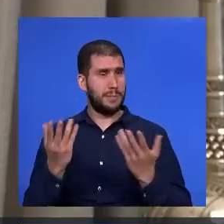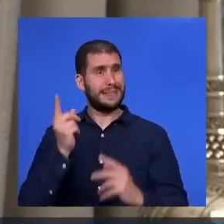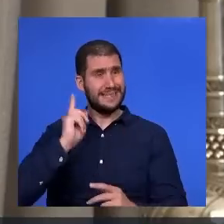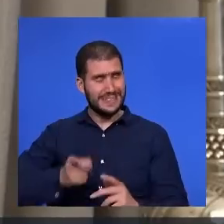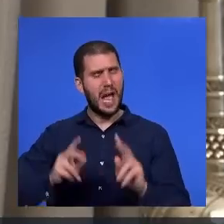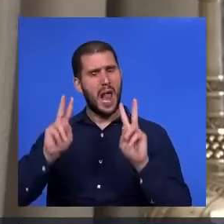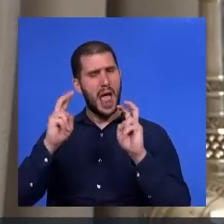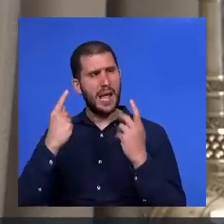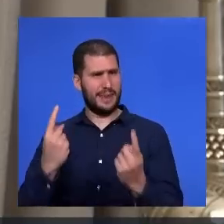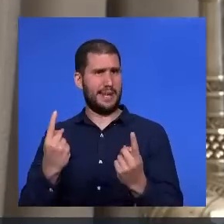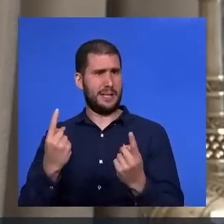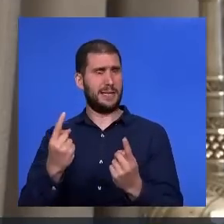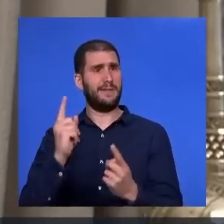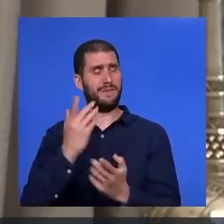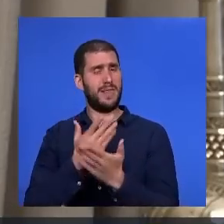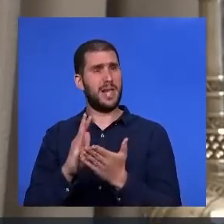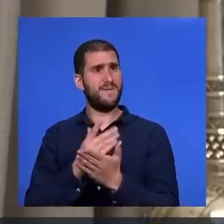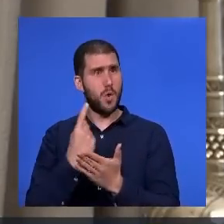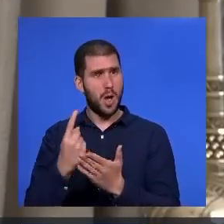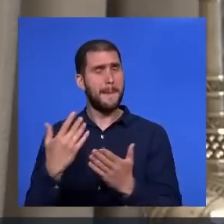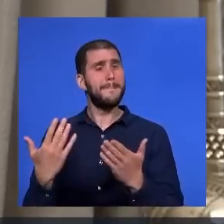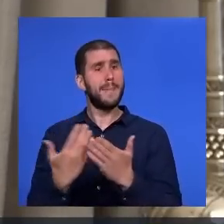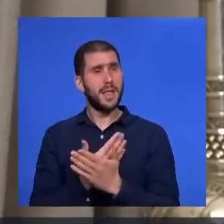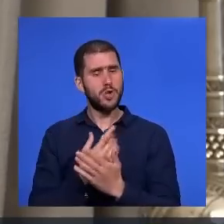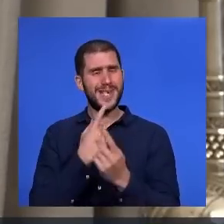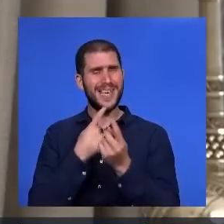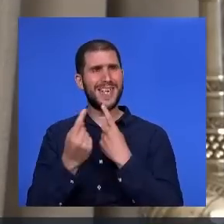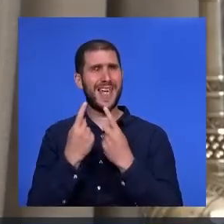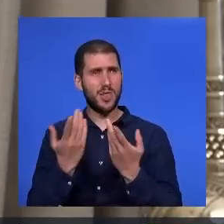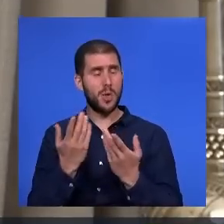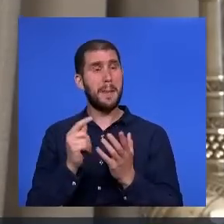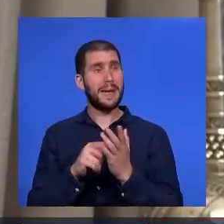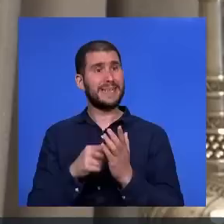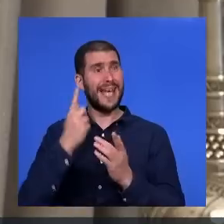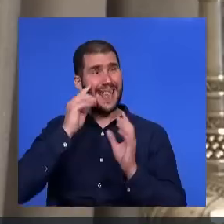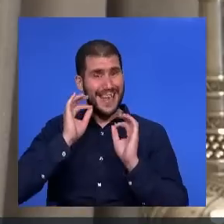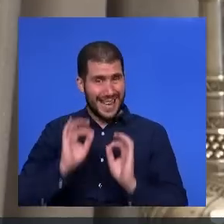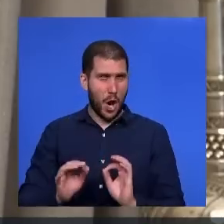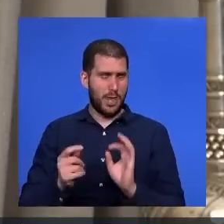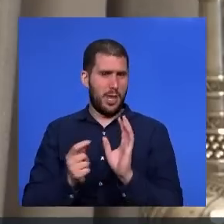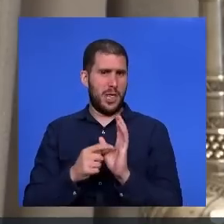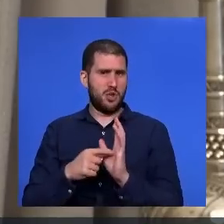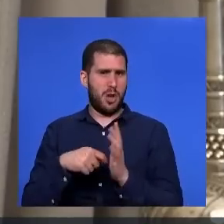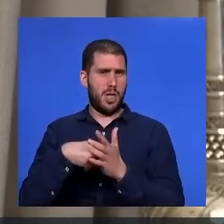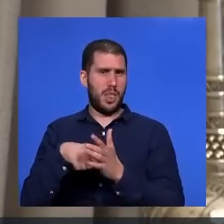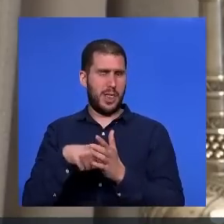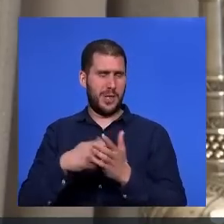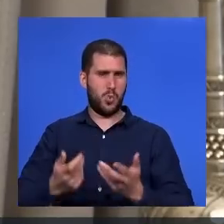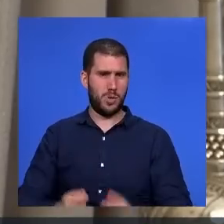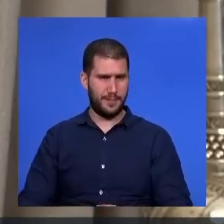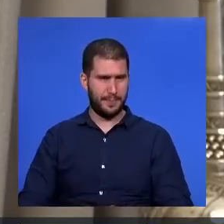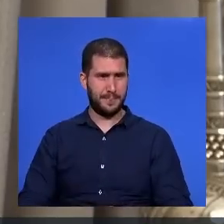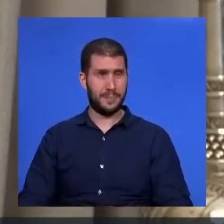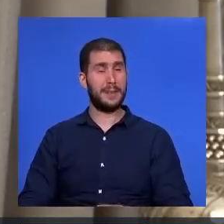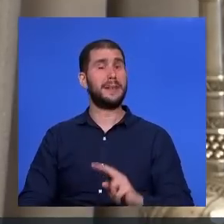שצריך להגדיר אותם ולקבוע אותם מחדש בהידיינות, ולכן היה היגיון בדרישה לתיקון.